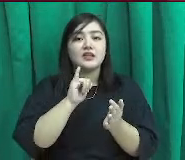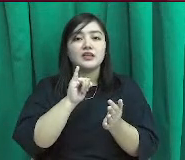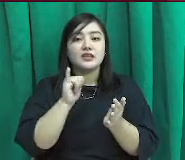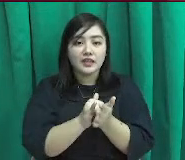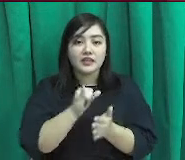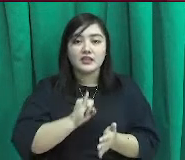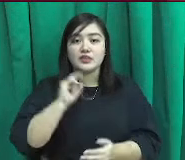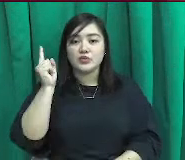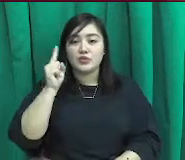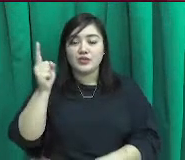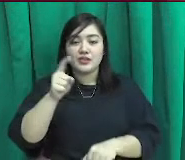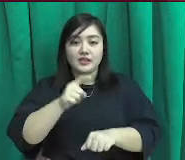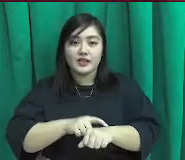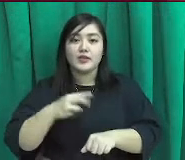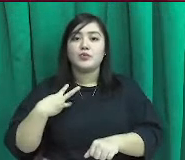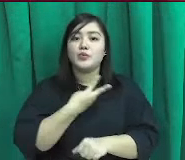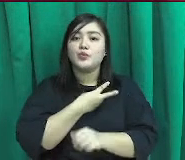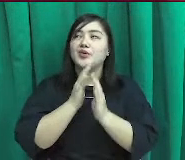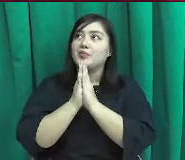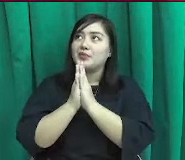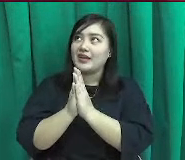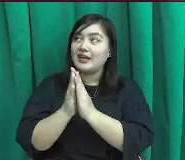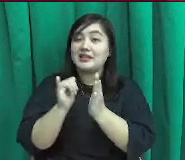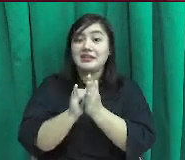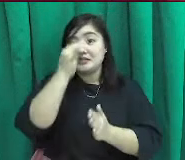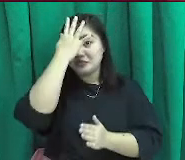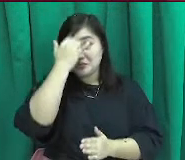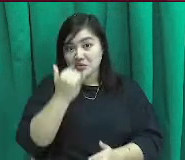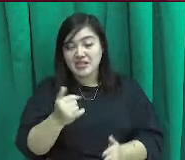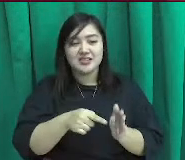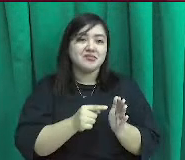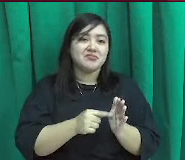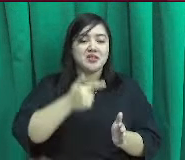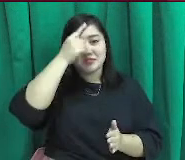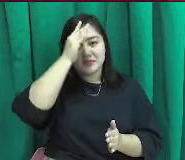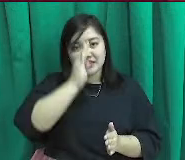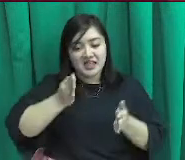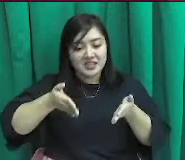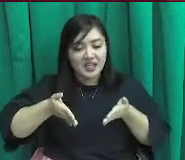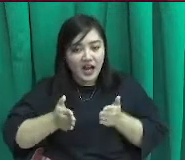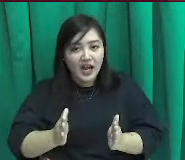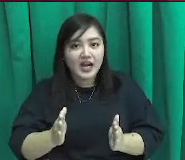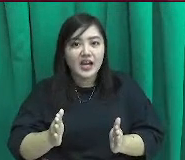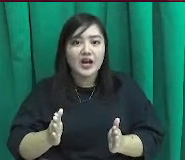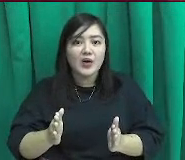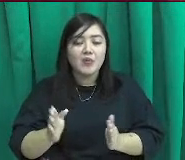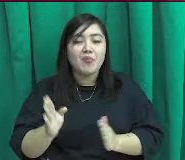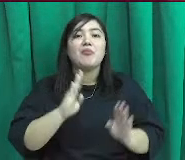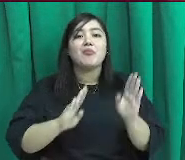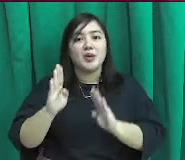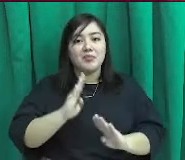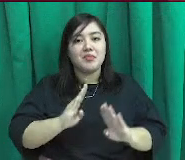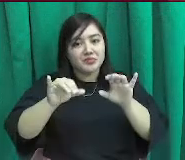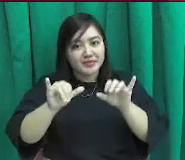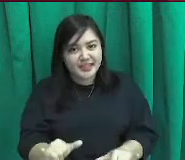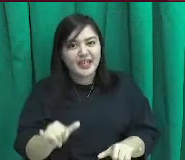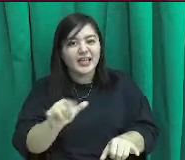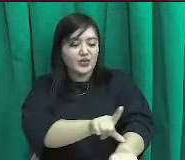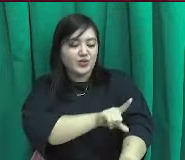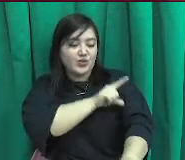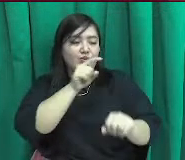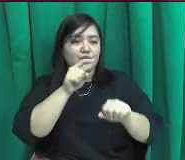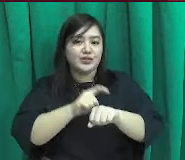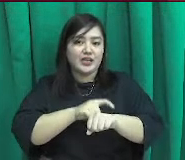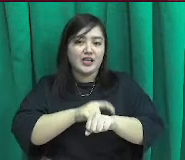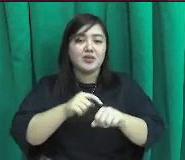yung problema sa atin para tumagal din tayong makipag-usap sa Diyos. Amen. Kasi ito po yung sakit ng mga tatay. Mas matagal tayo sa oras